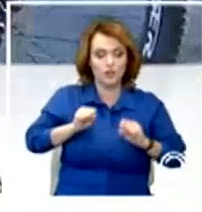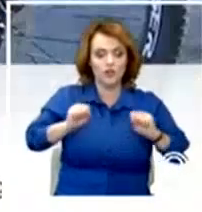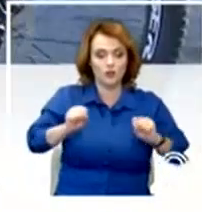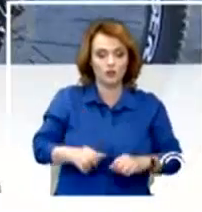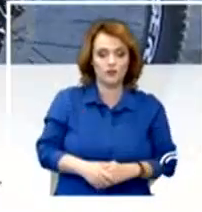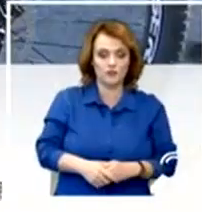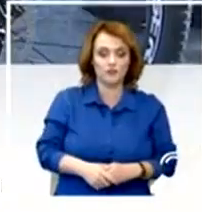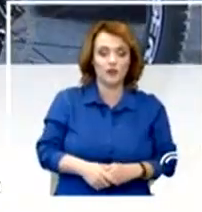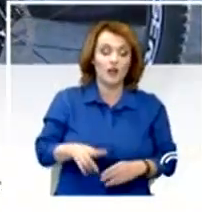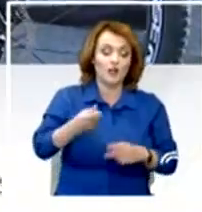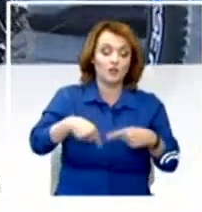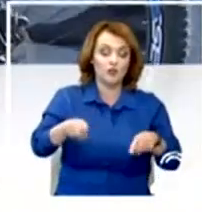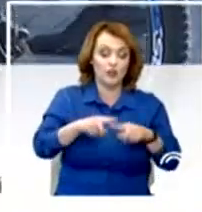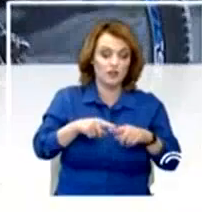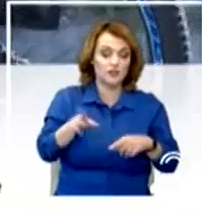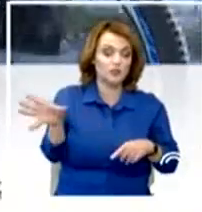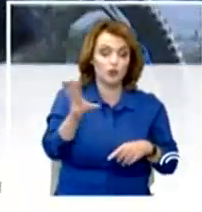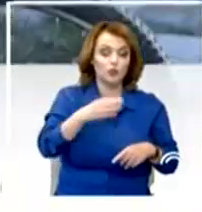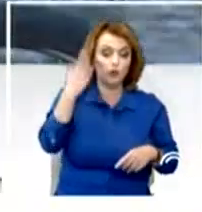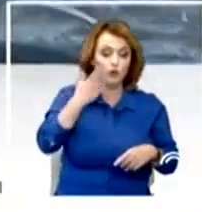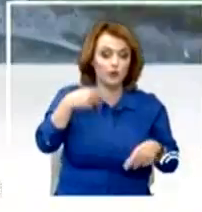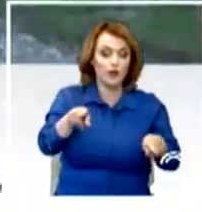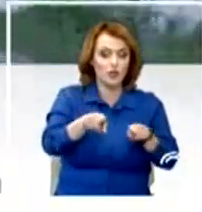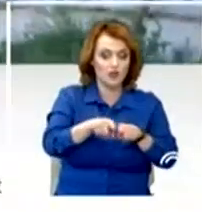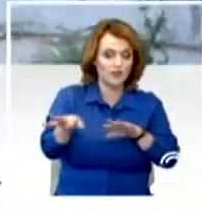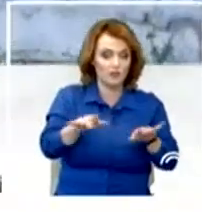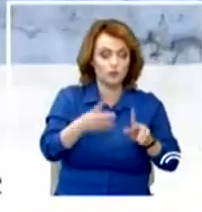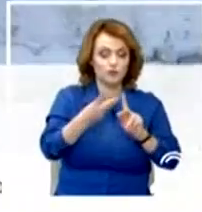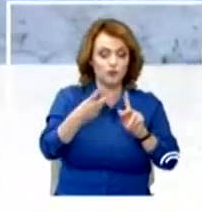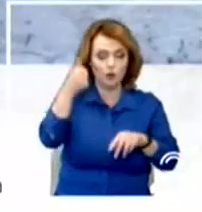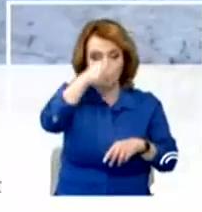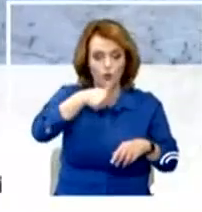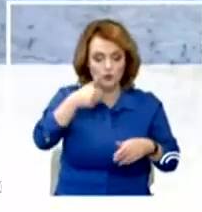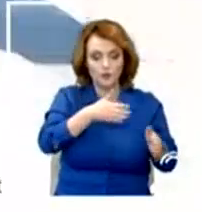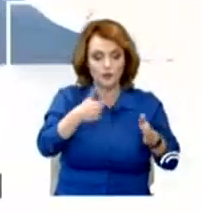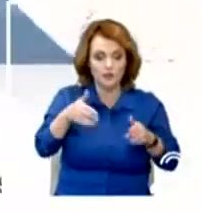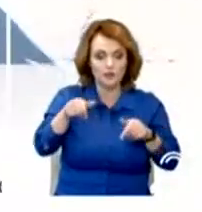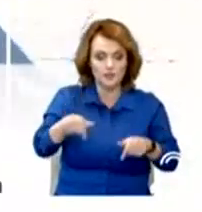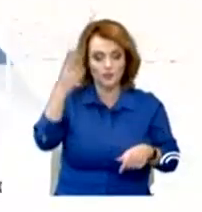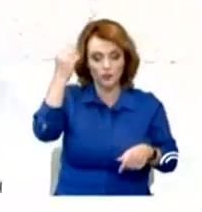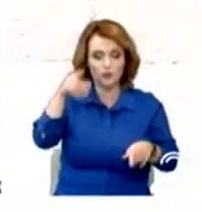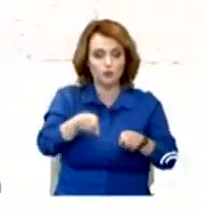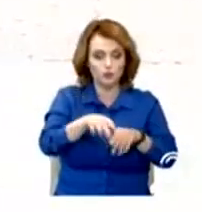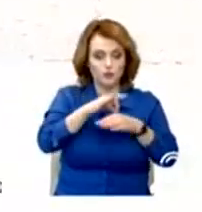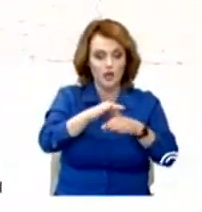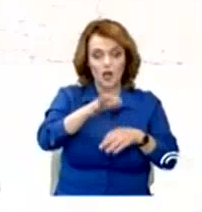Ștafeta Veteranilor este organizată în întreaga Românie, iar pentru al doilea an și în Republica Moldova. La Chișinău, startul a fost dat